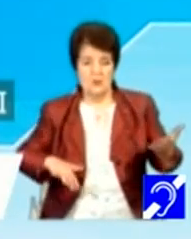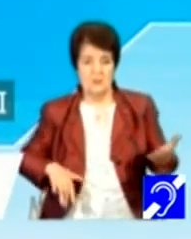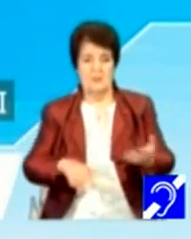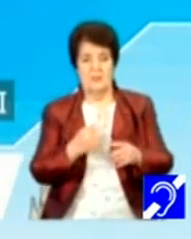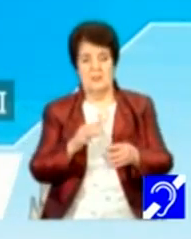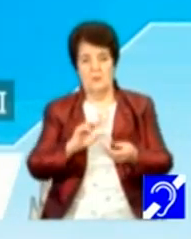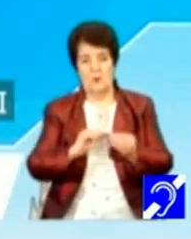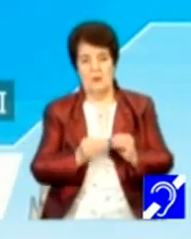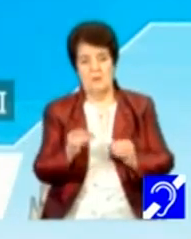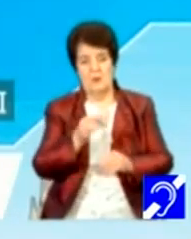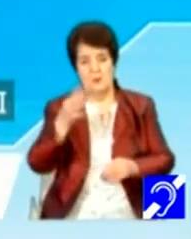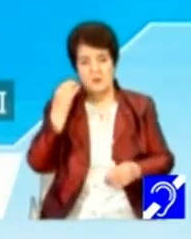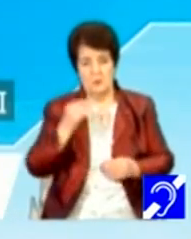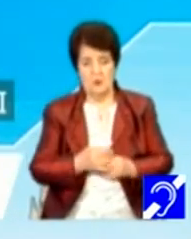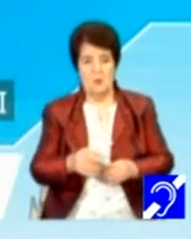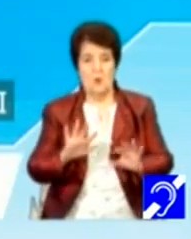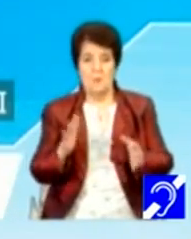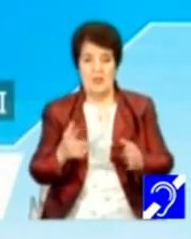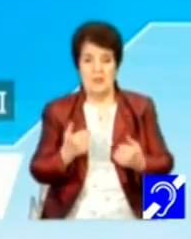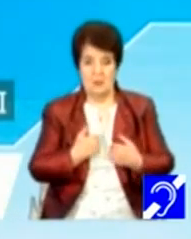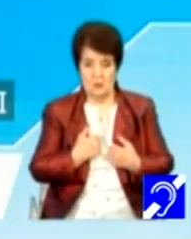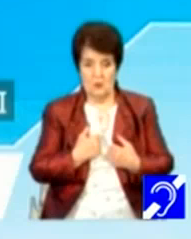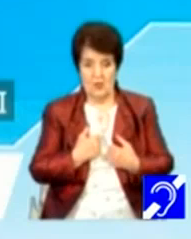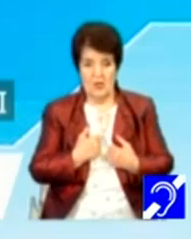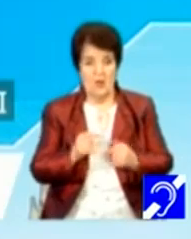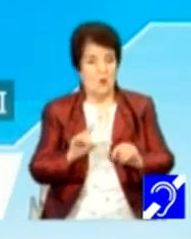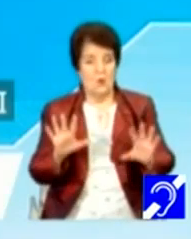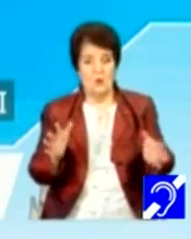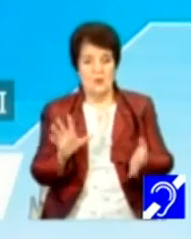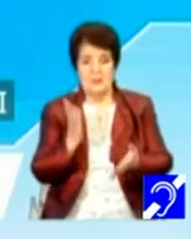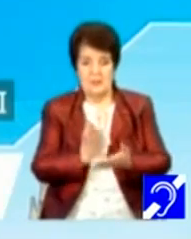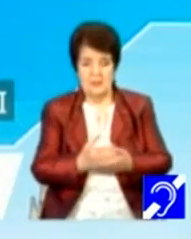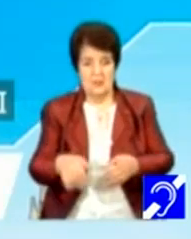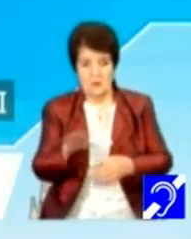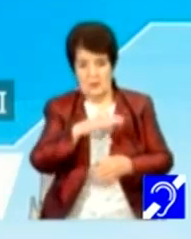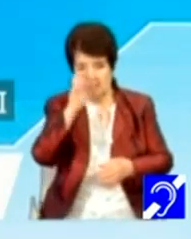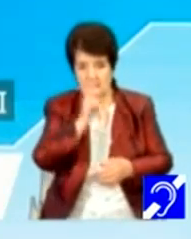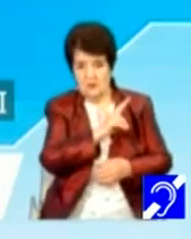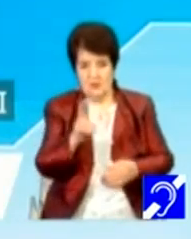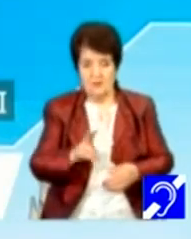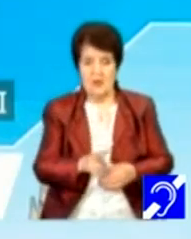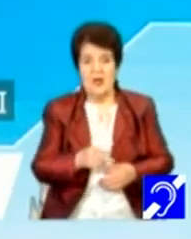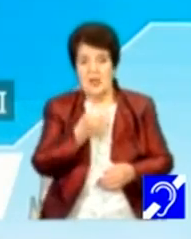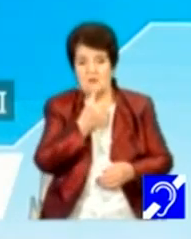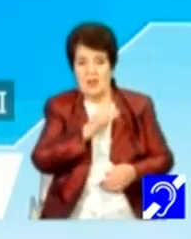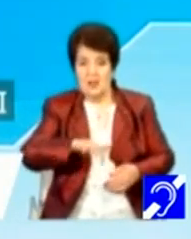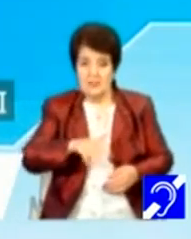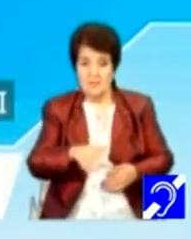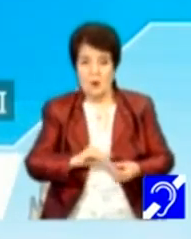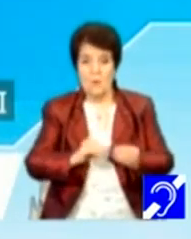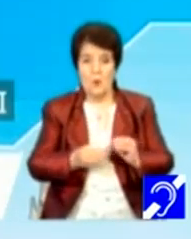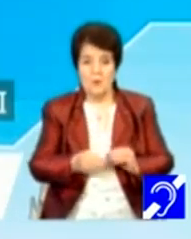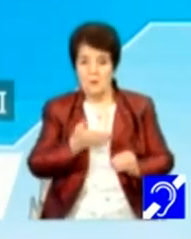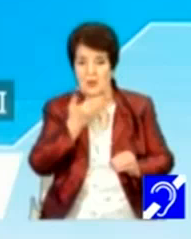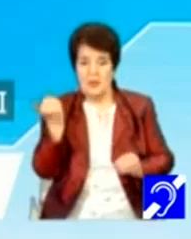problemelor de Republica Moldova. Momentul în care un om fură, pentru că se întâmplă oriunde, în toate țările se fură, cineva încearcă să fure. Problema este